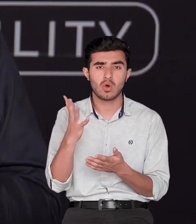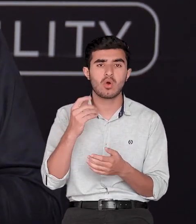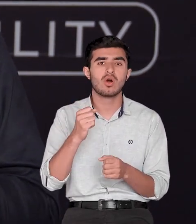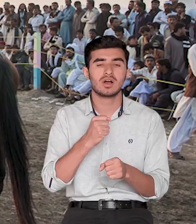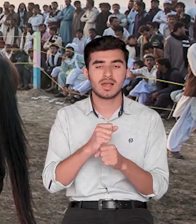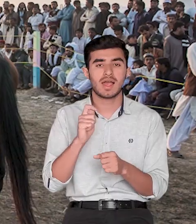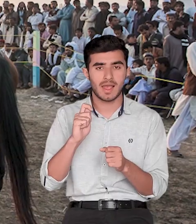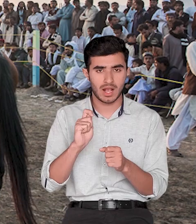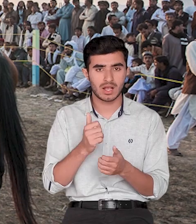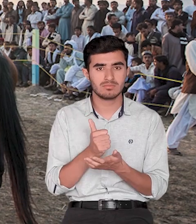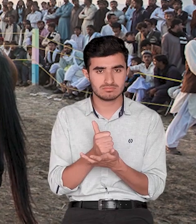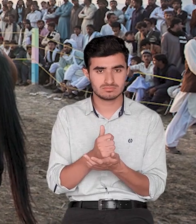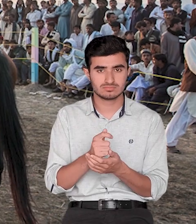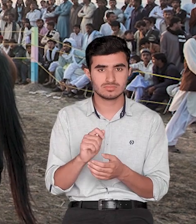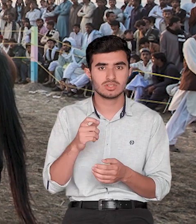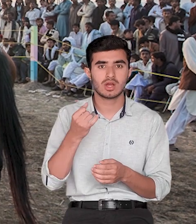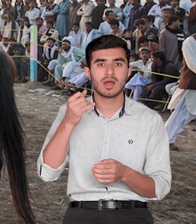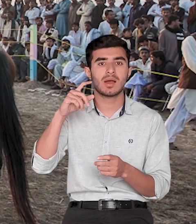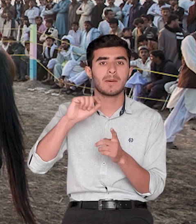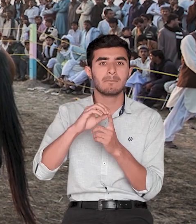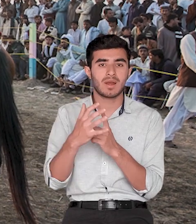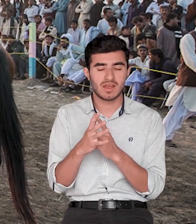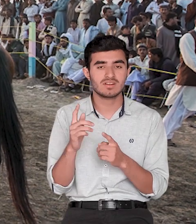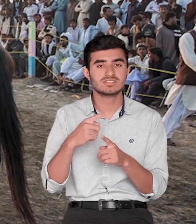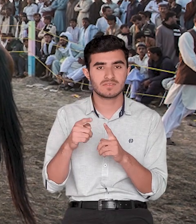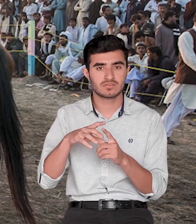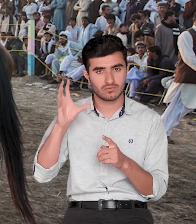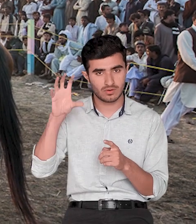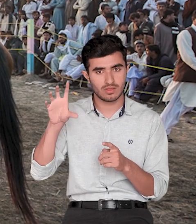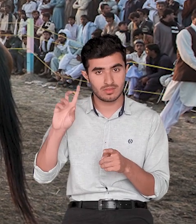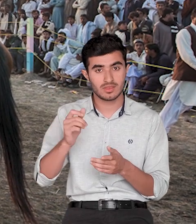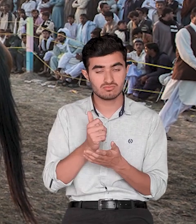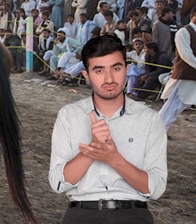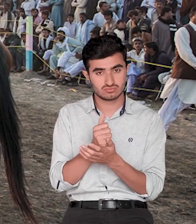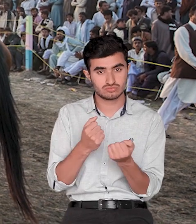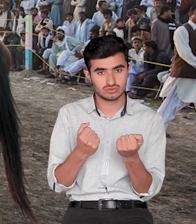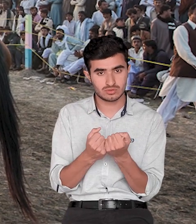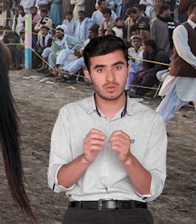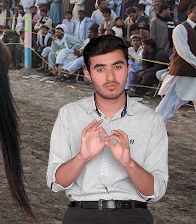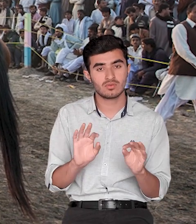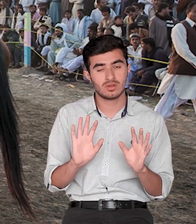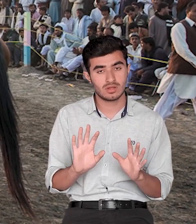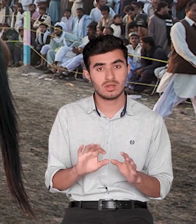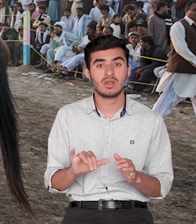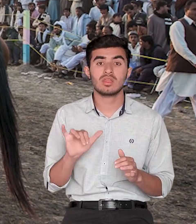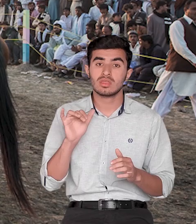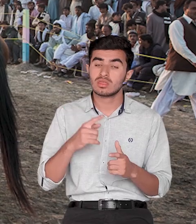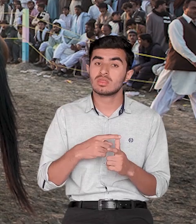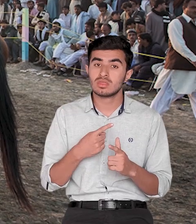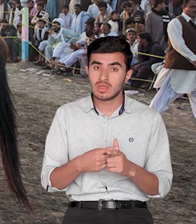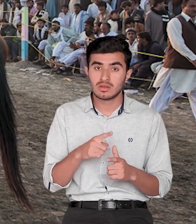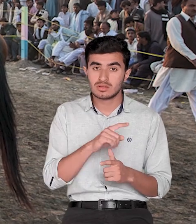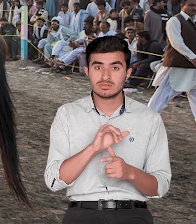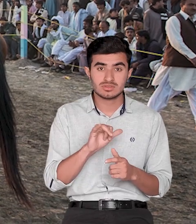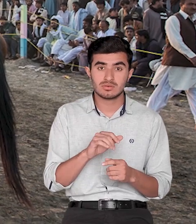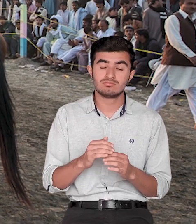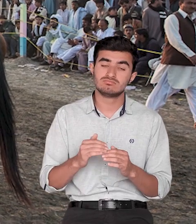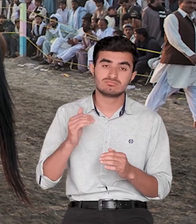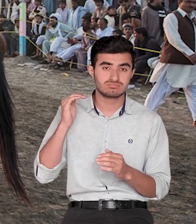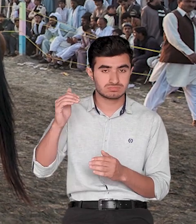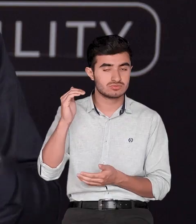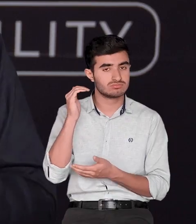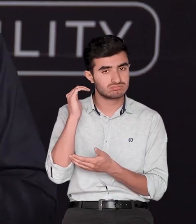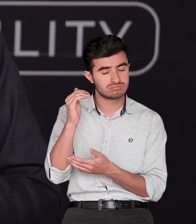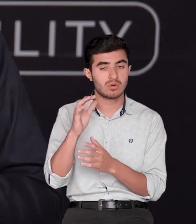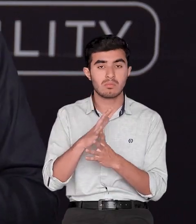पे लोग या और कॉर्पोरेट सेक्टर जो जिस तरह क्रिकेट वगैरह में इसको स्पॉन्सर किया जाता है, तो इसको लीग